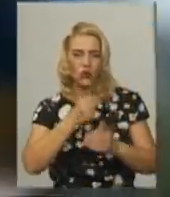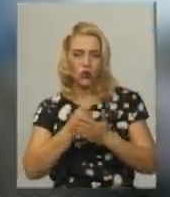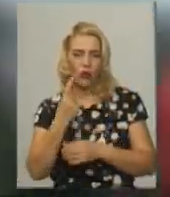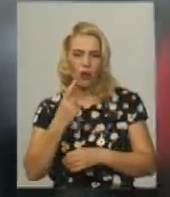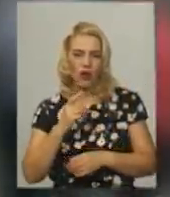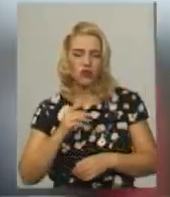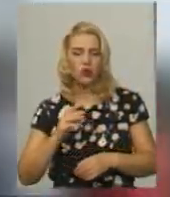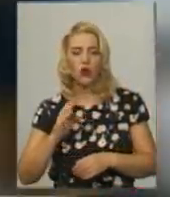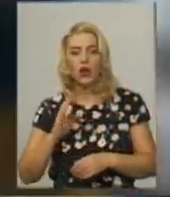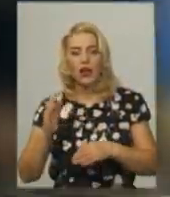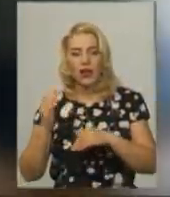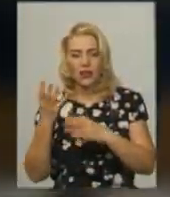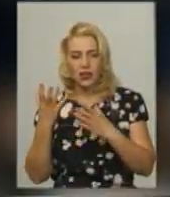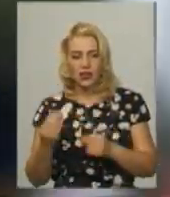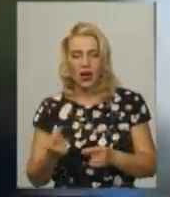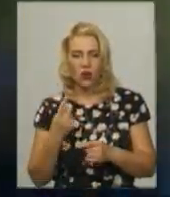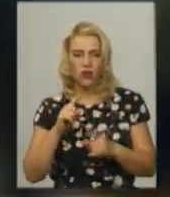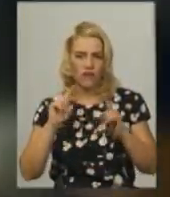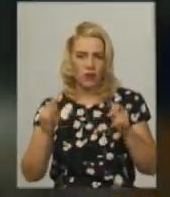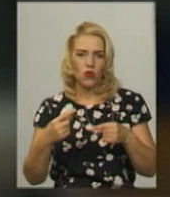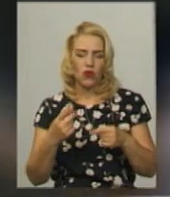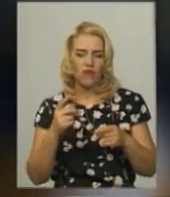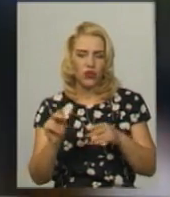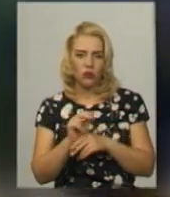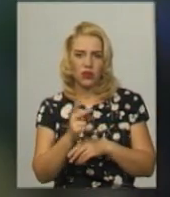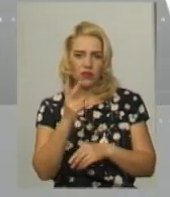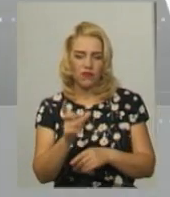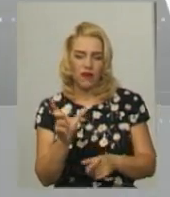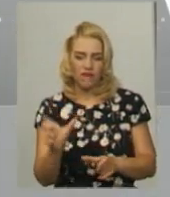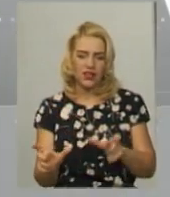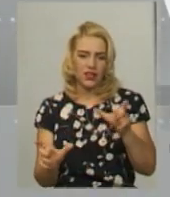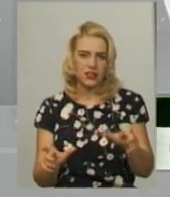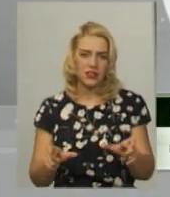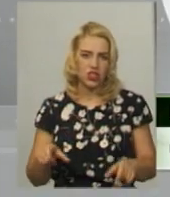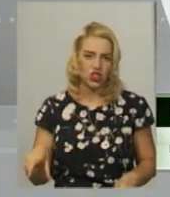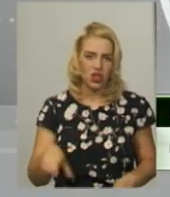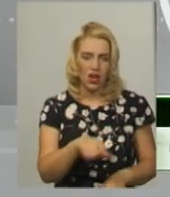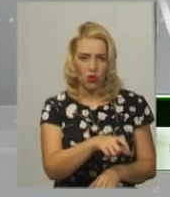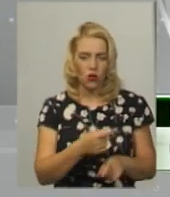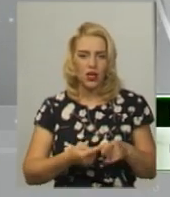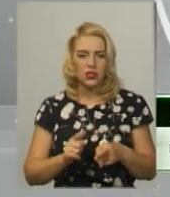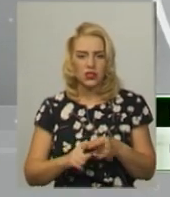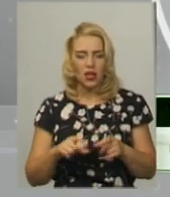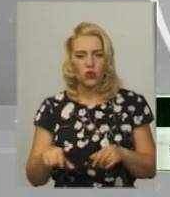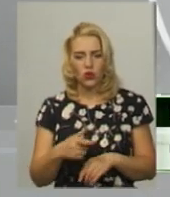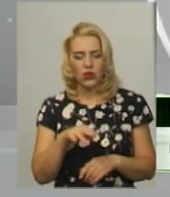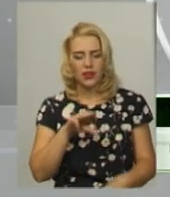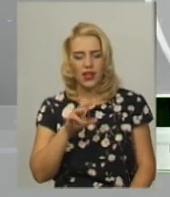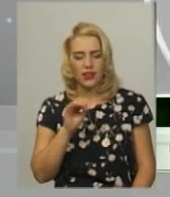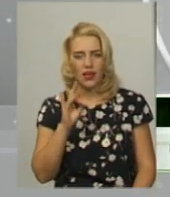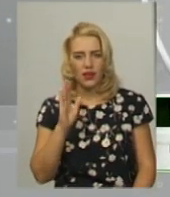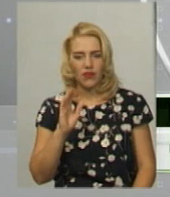Основні вимоги селян – відремонтувати два відрізки автошляху. Це дорога